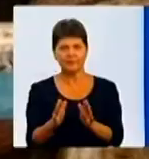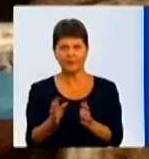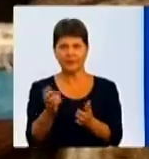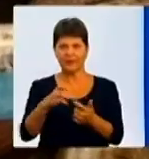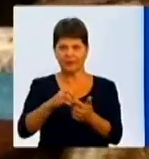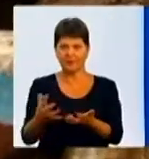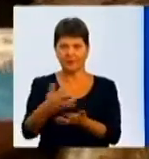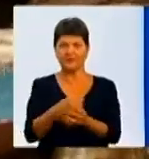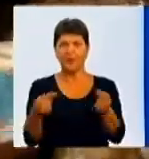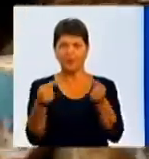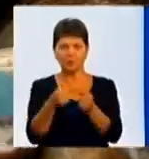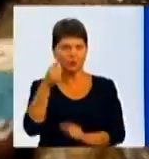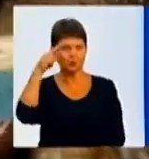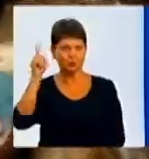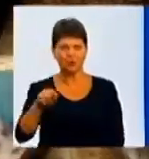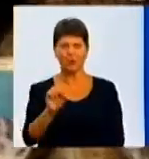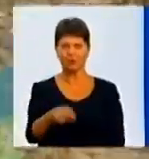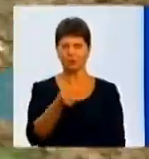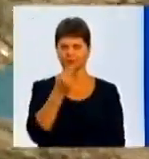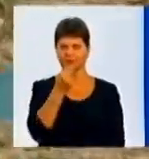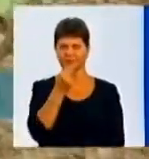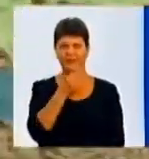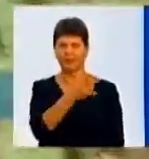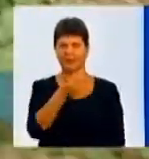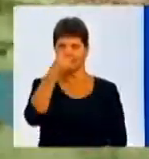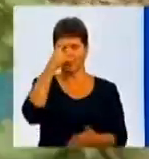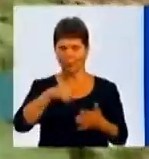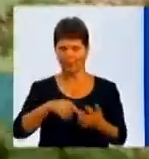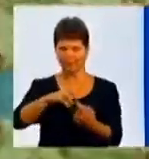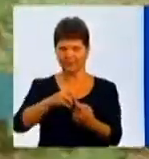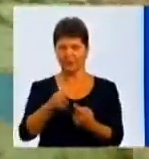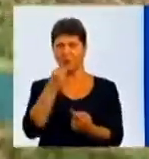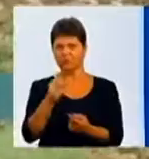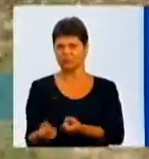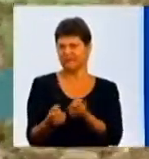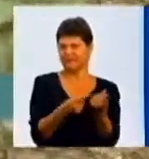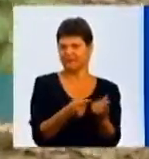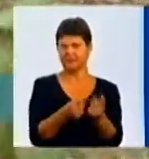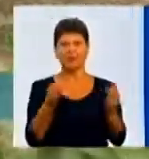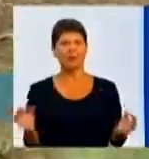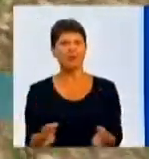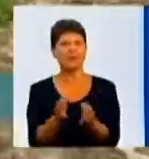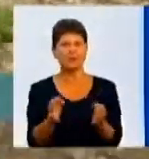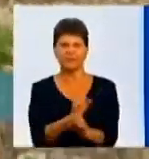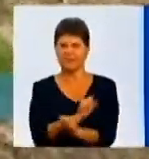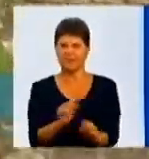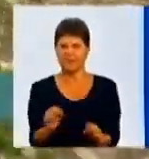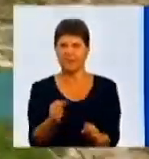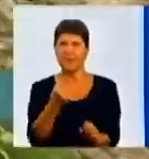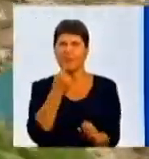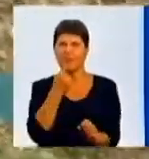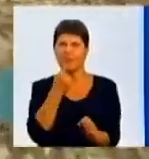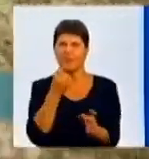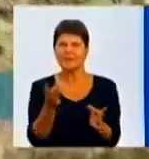які точно відомо, що вони їстівні. Не впевнені, що знаєте гриб, викиньте його. Ні в якому разі не можна пробувати сирі гриби